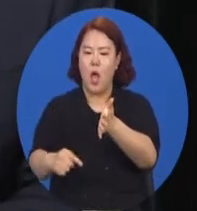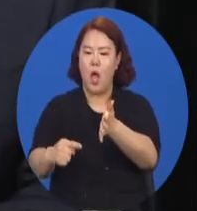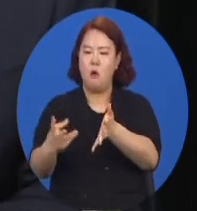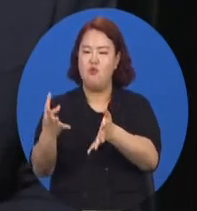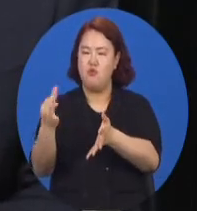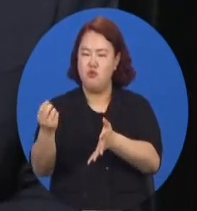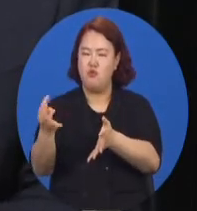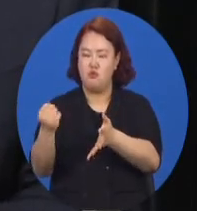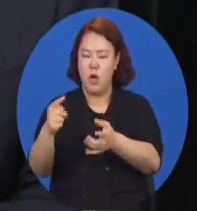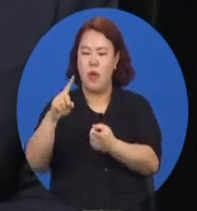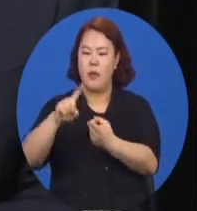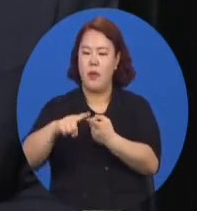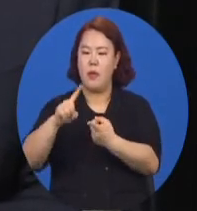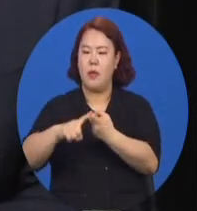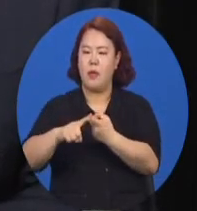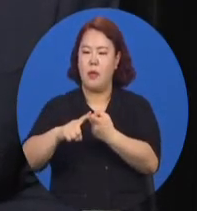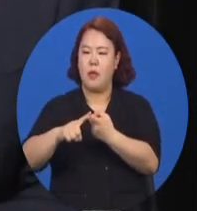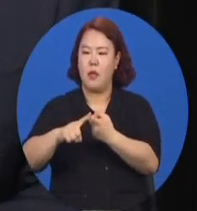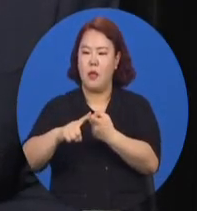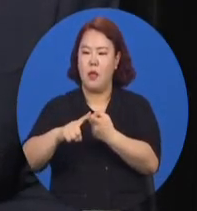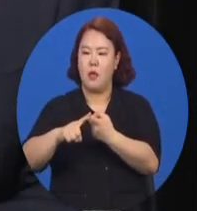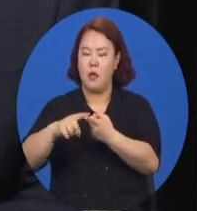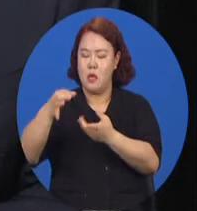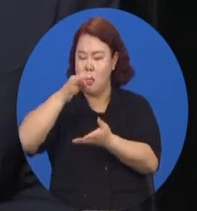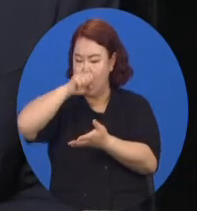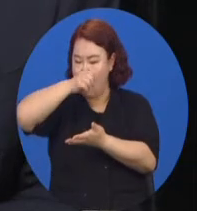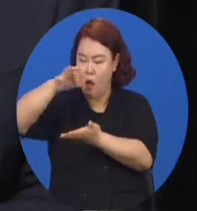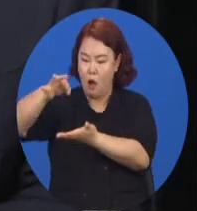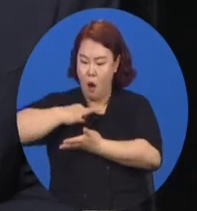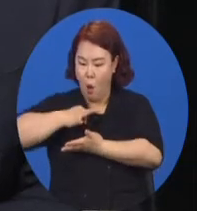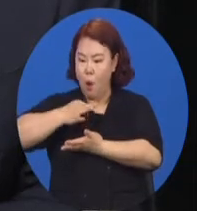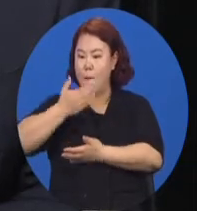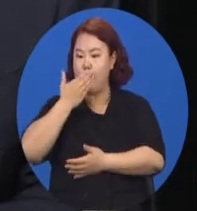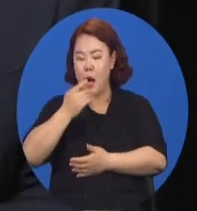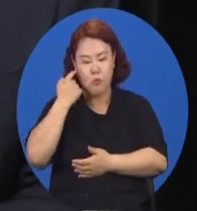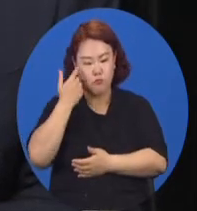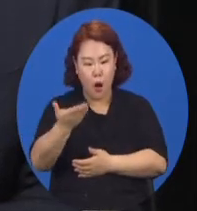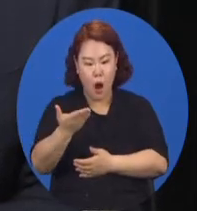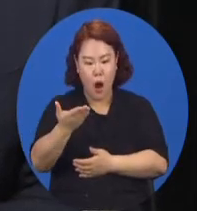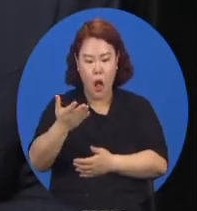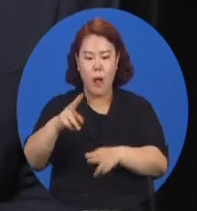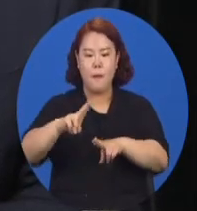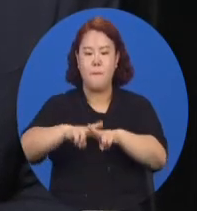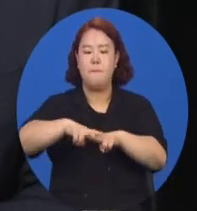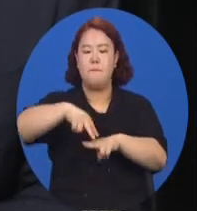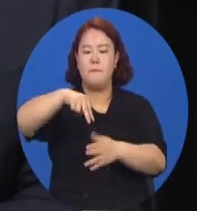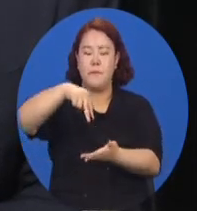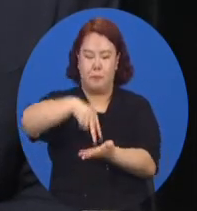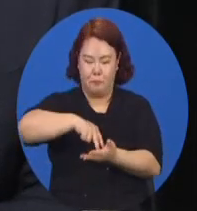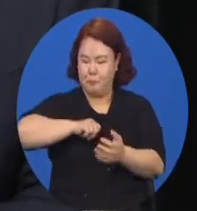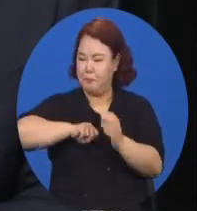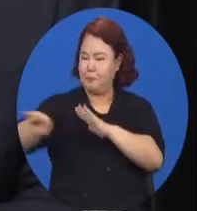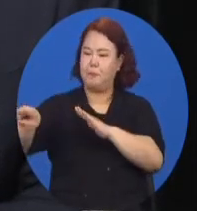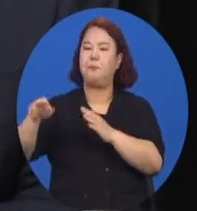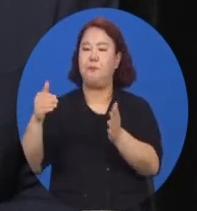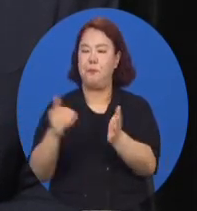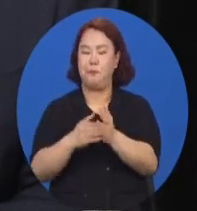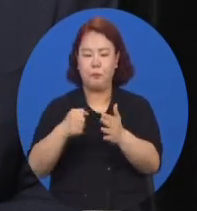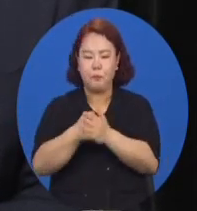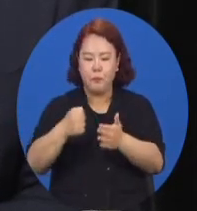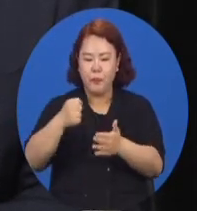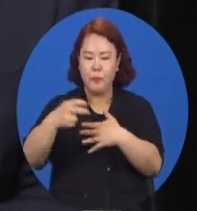대한 예산까지도 변제할 수 있겠느냐고 되물었어요. 그러면서 자리를 박차고 나갔습니다. 그래서 의료 공백